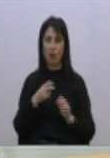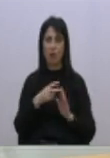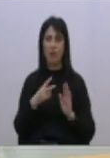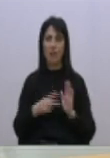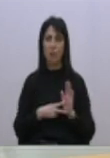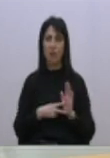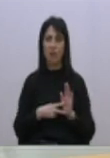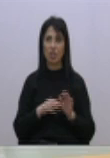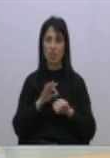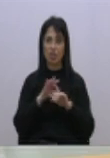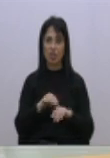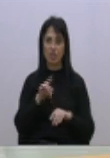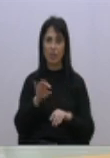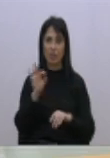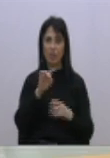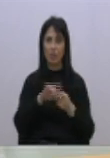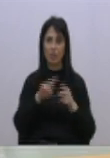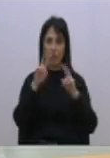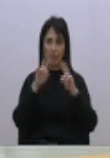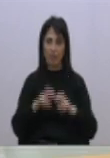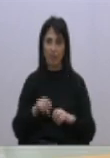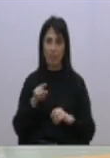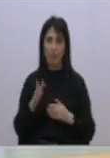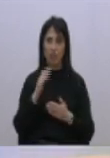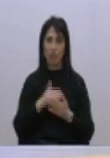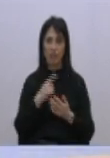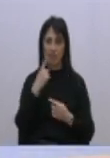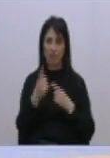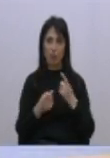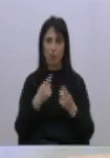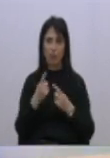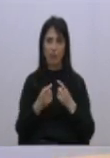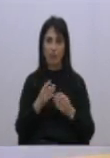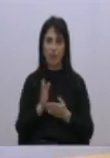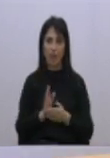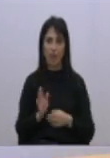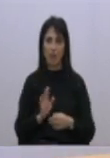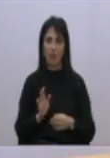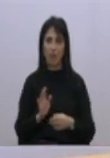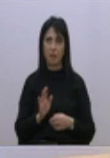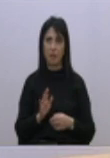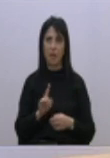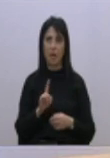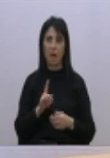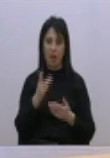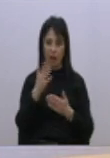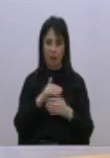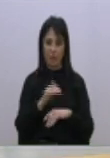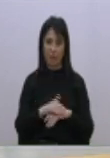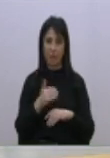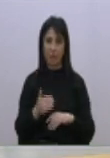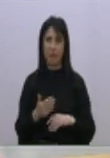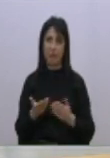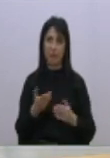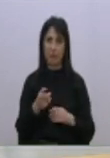2017-ში ჩაატარეთ თქვენ ამის შესახებ კვლევა, და მას შემდეგ ინფორმაცია არ არის რა მოცემულობაა დღეს, და